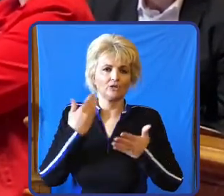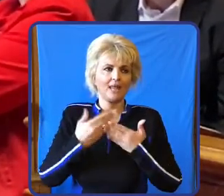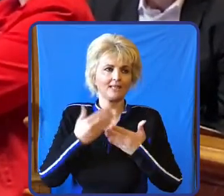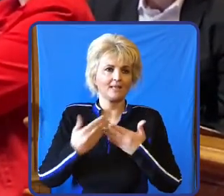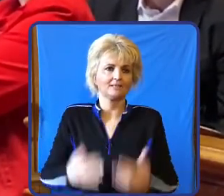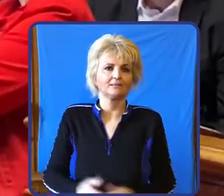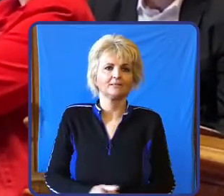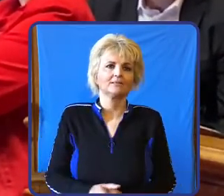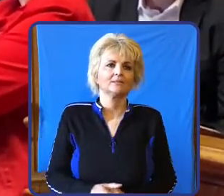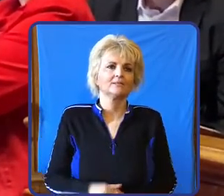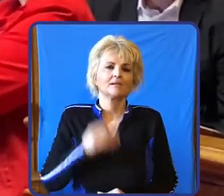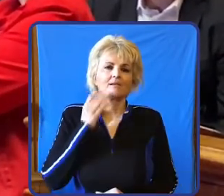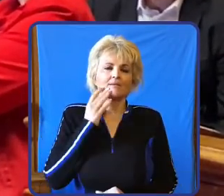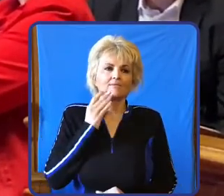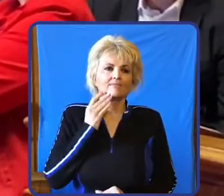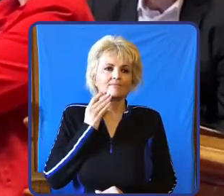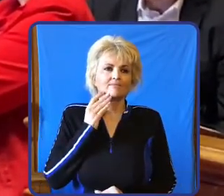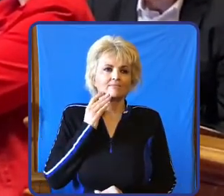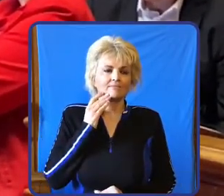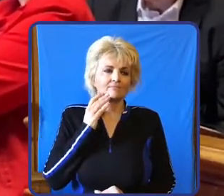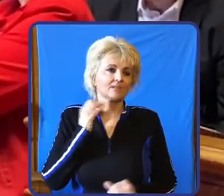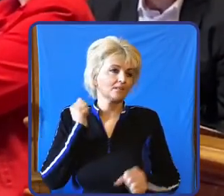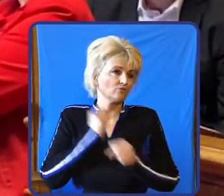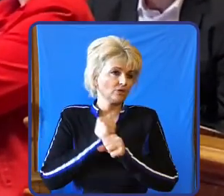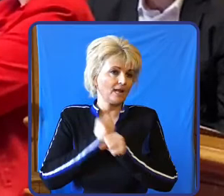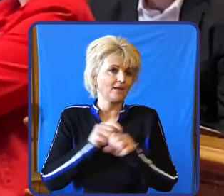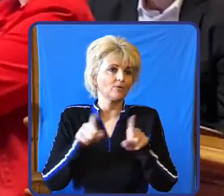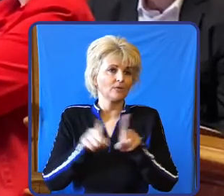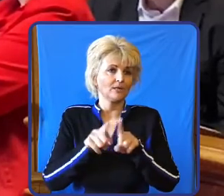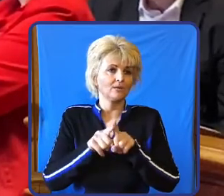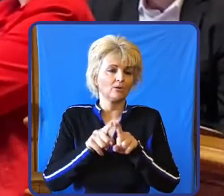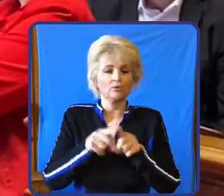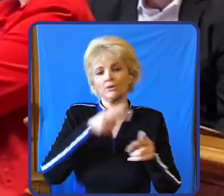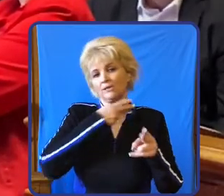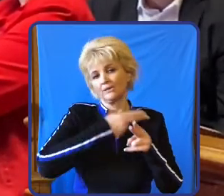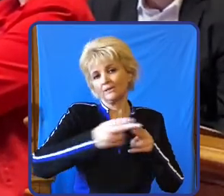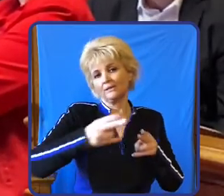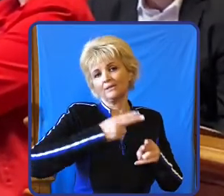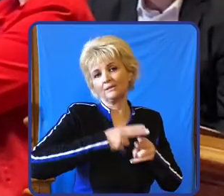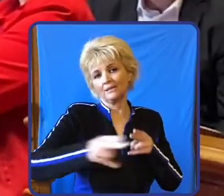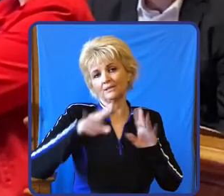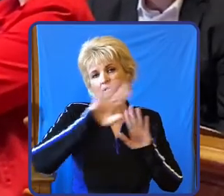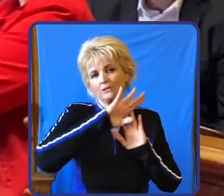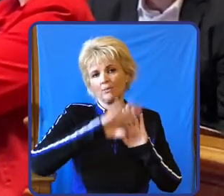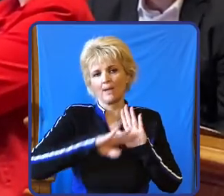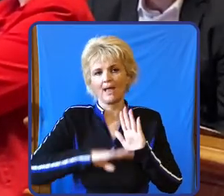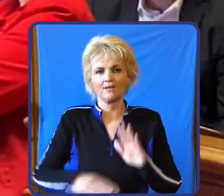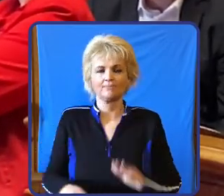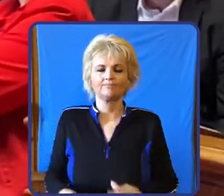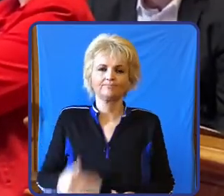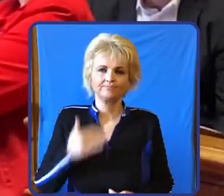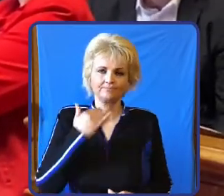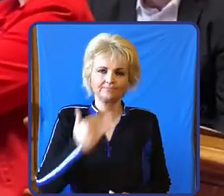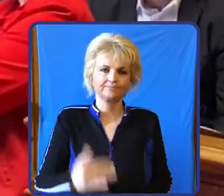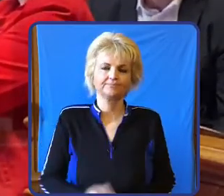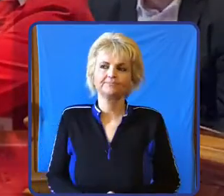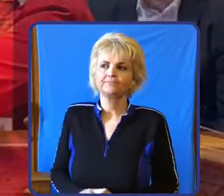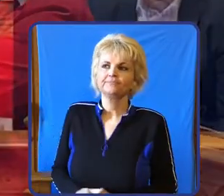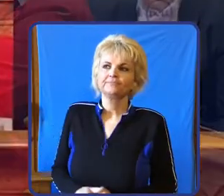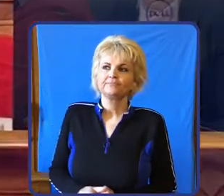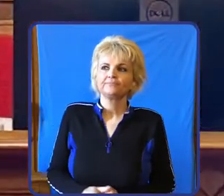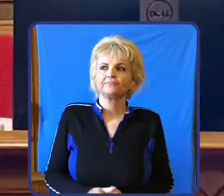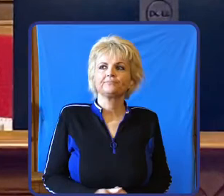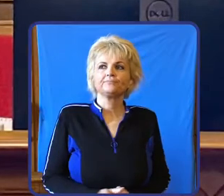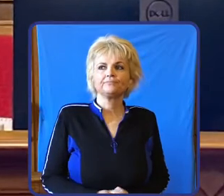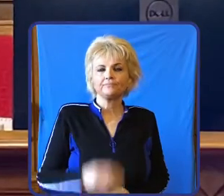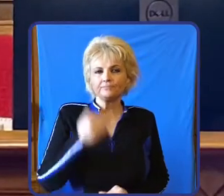tehát csináljuk így, az is jó, mert akkor tiszta a szabályrendszer. Köszönöm. Jó,